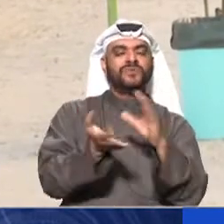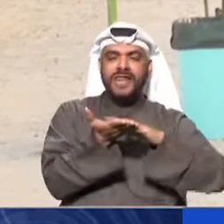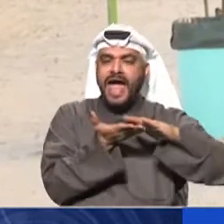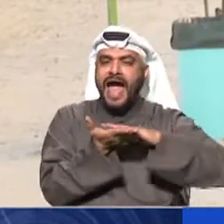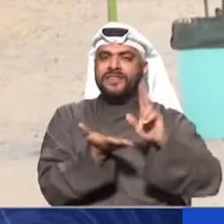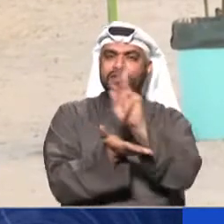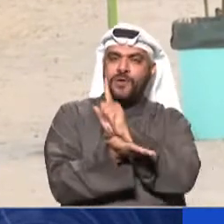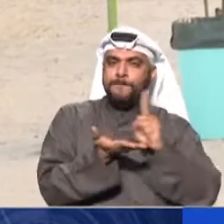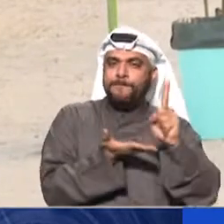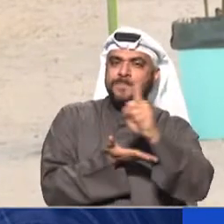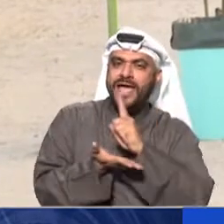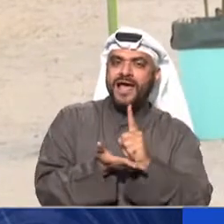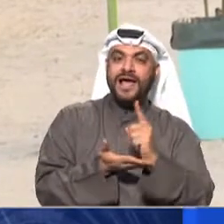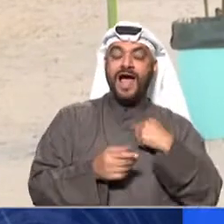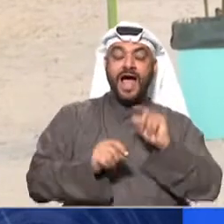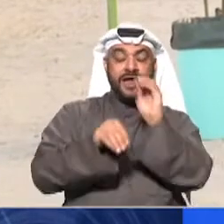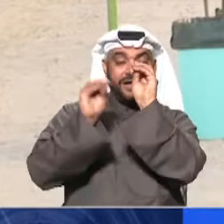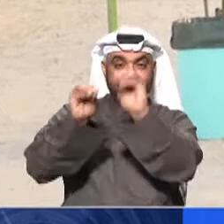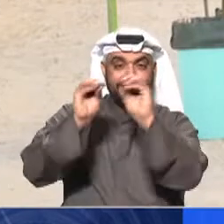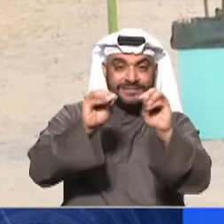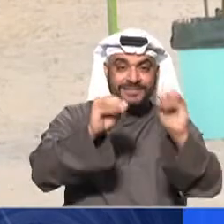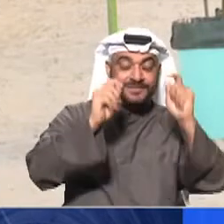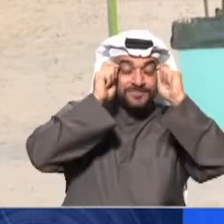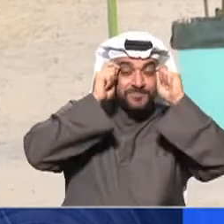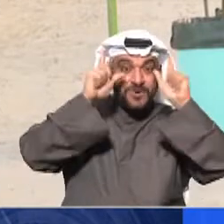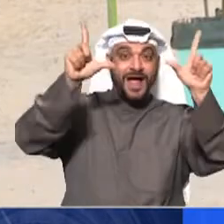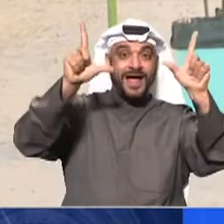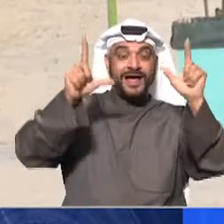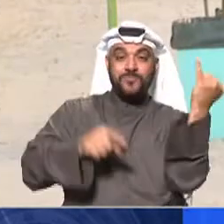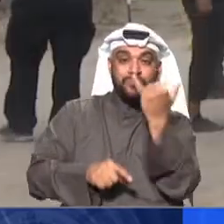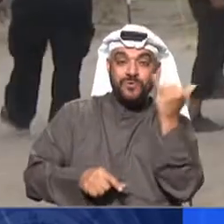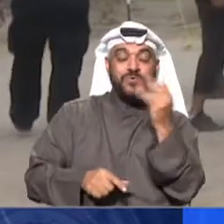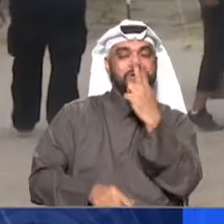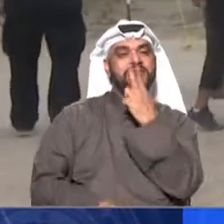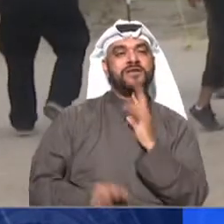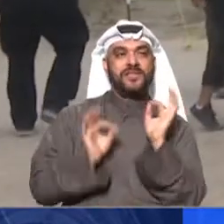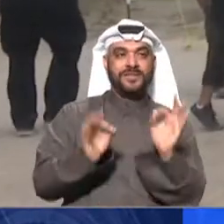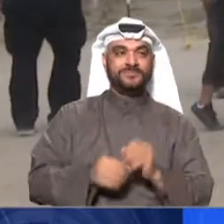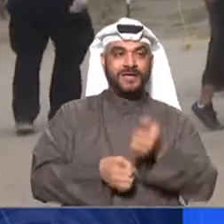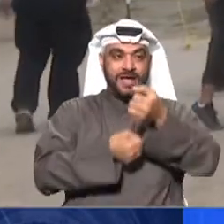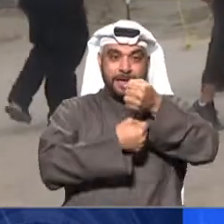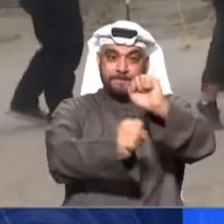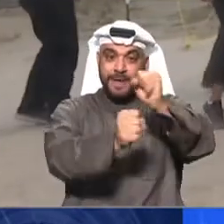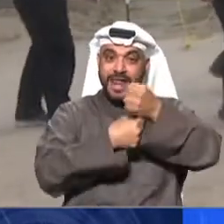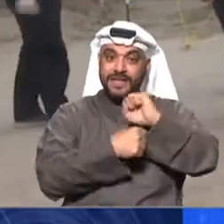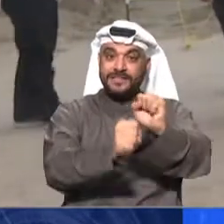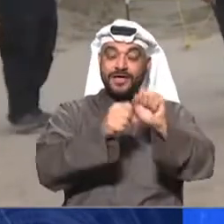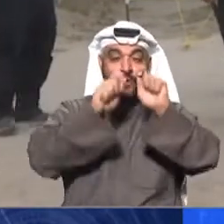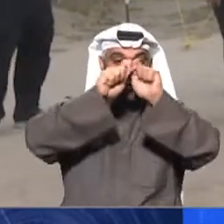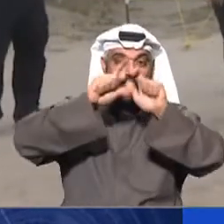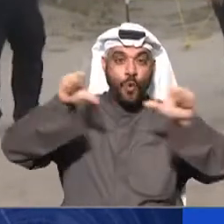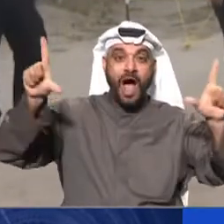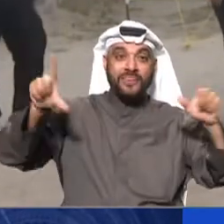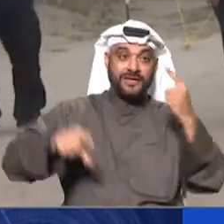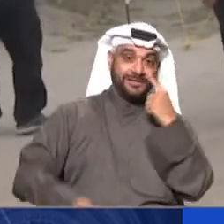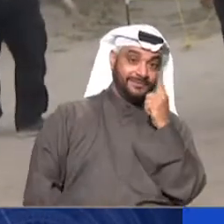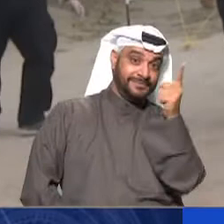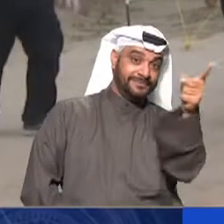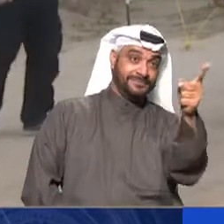كثر ما نقدر نبي نوعي الناس على الاهتمام بالبيئة وبالنظافة. البلدية واضح ومجهودهم واضح، وكوننا احنا